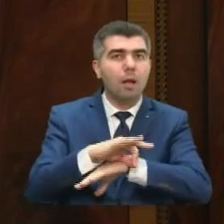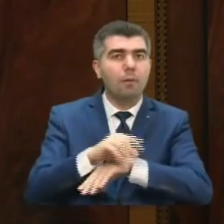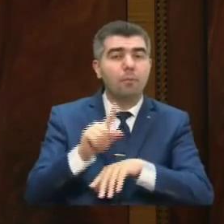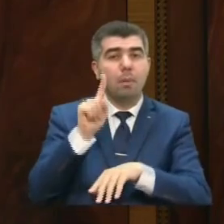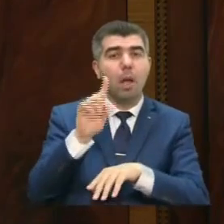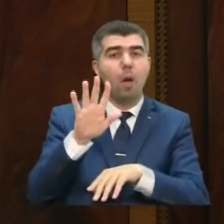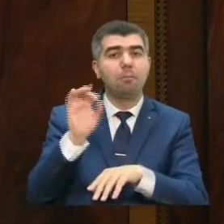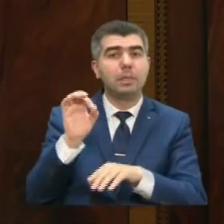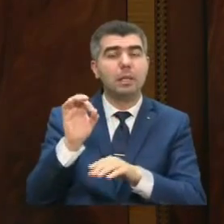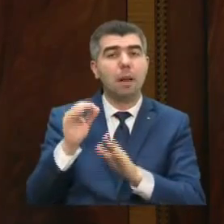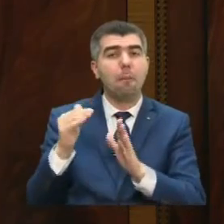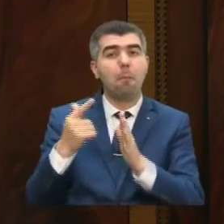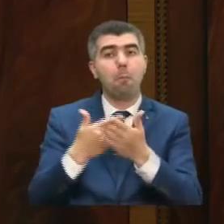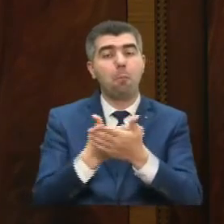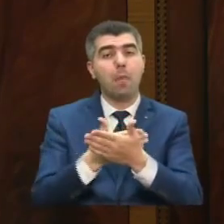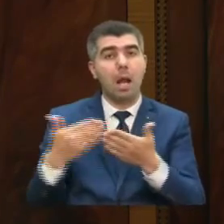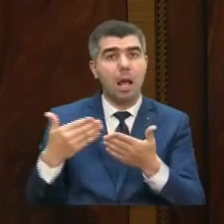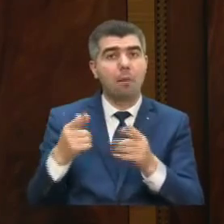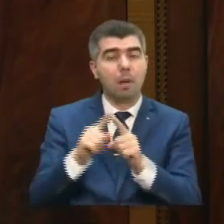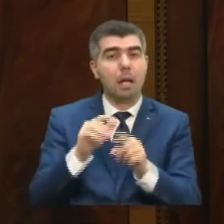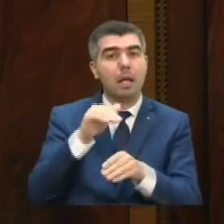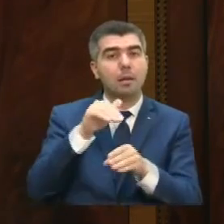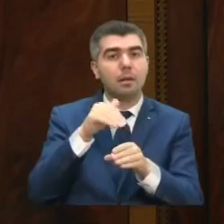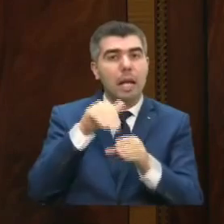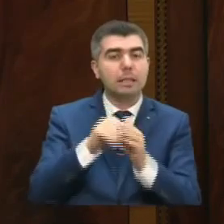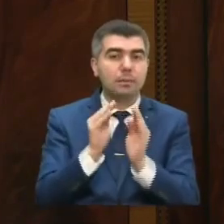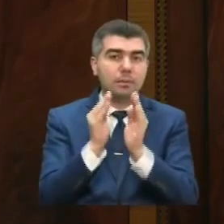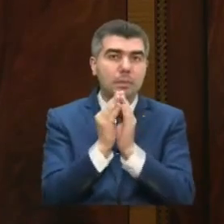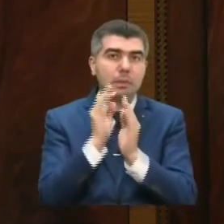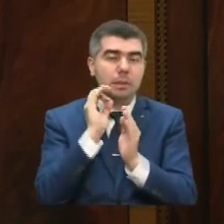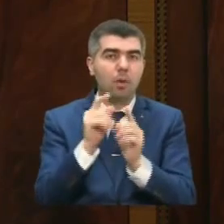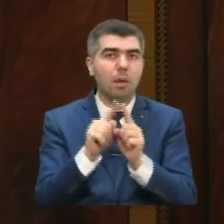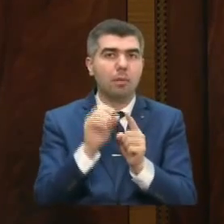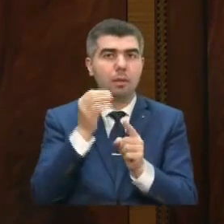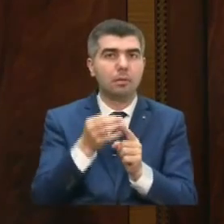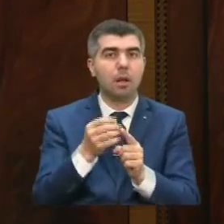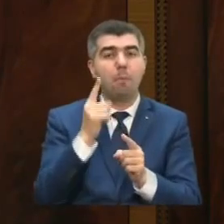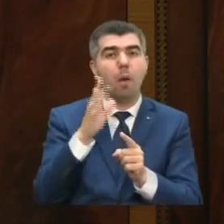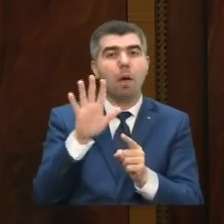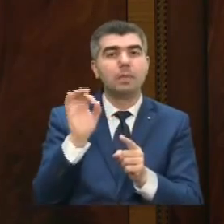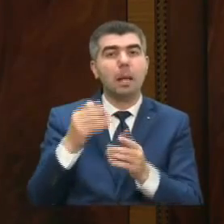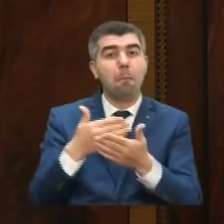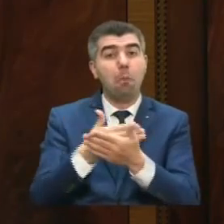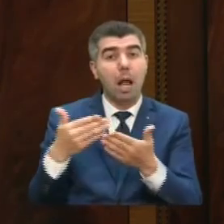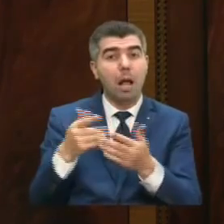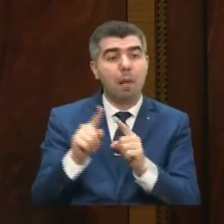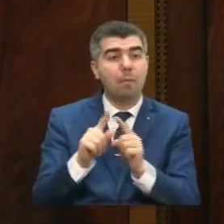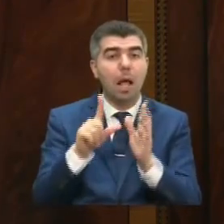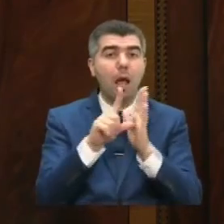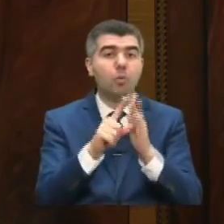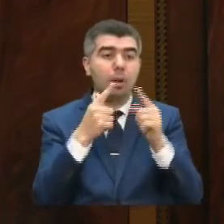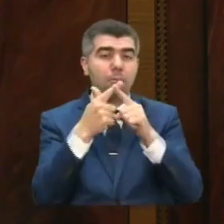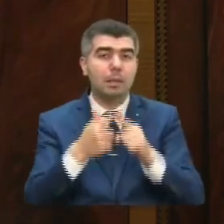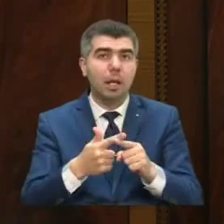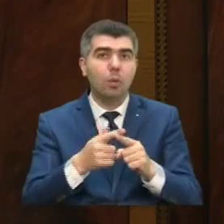مليار سنتيم خارج قانون الماليه السي بن كيران في العهد ديال السي بن كيران، خرجتوها بدون خارج قانون